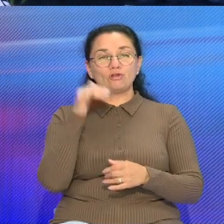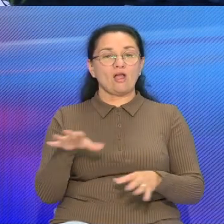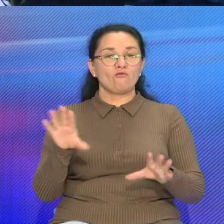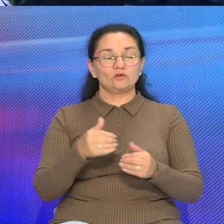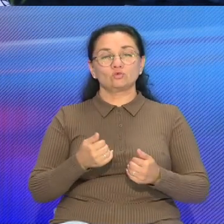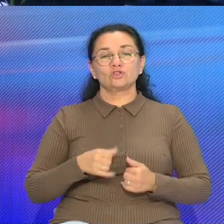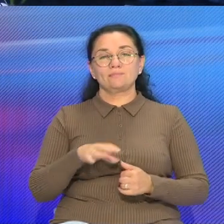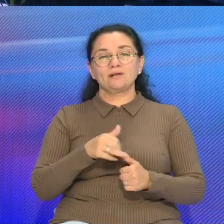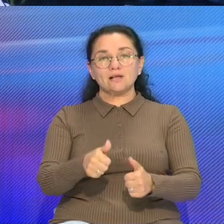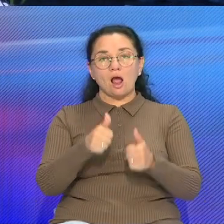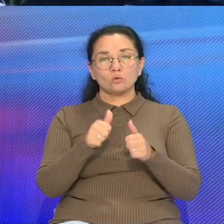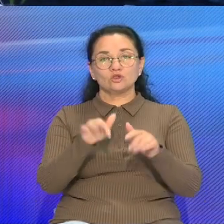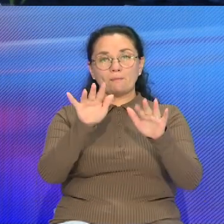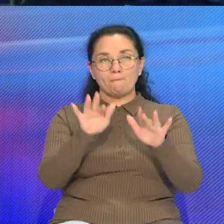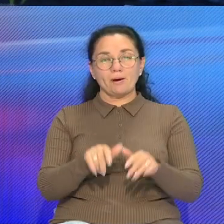як я думаю,